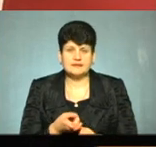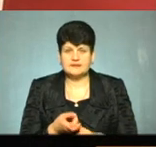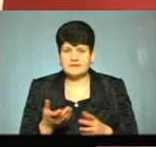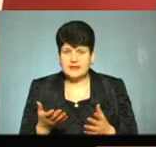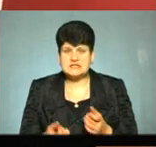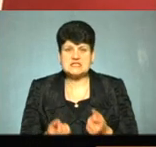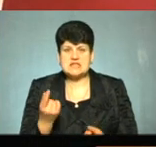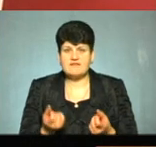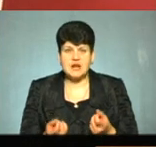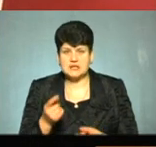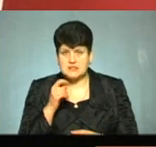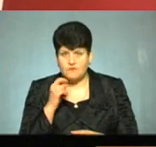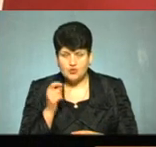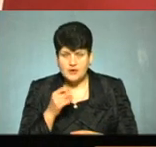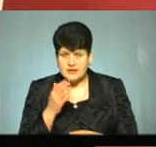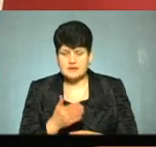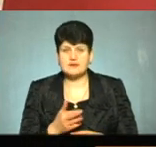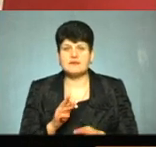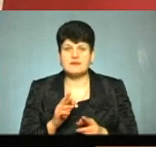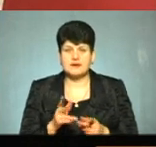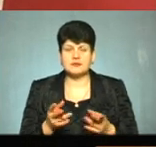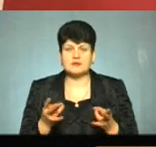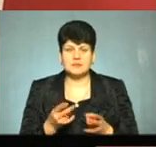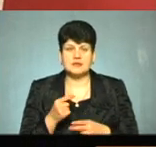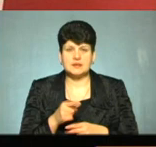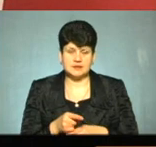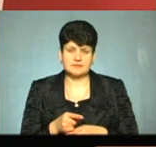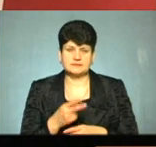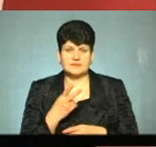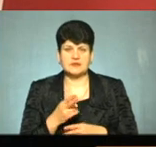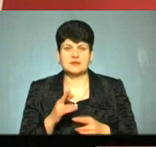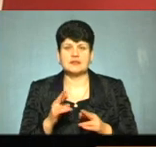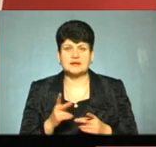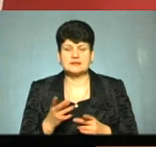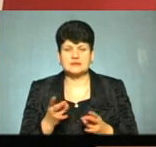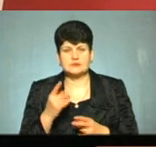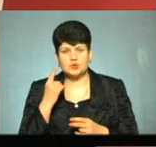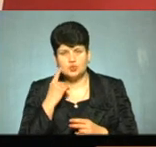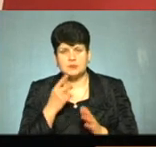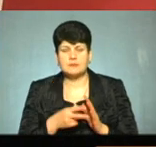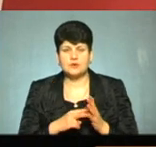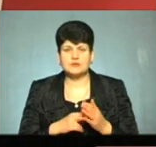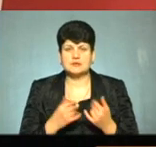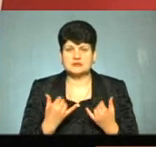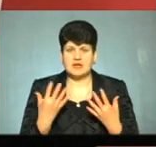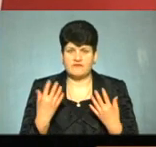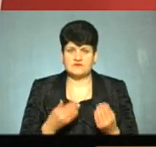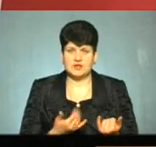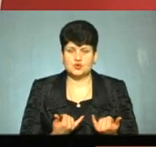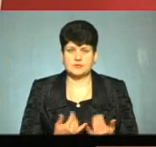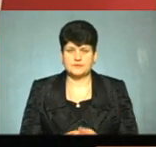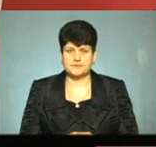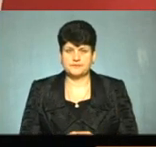емерджентні з'являтися в країні, зокрема. Як варто на них реагувати, які стратегії потрібно думати зараз, планувати вже на